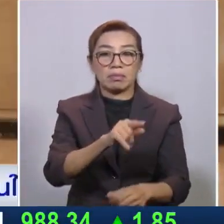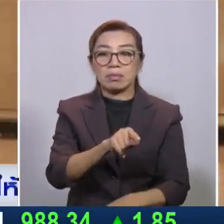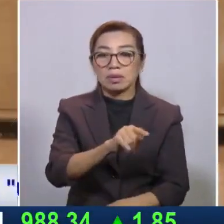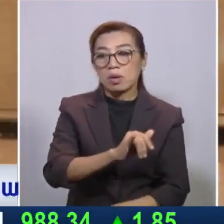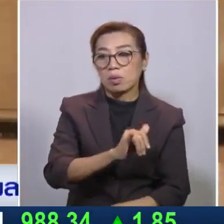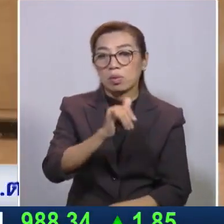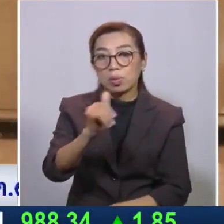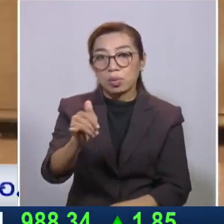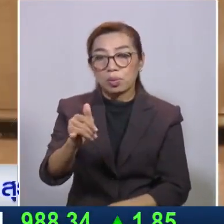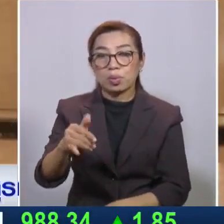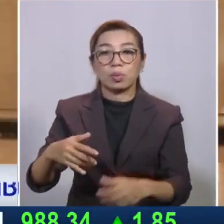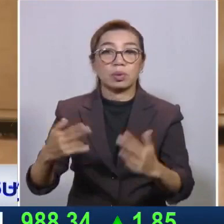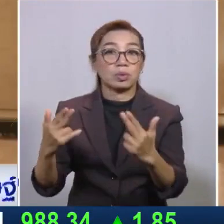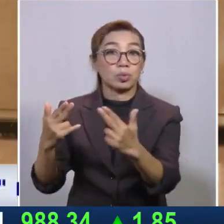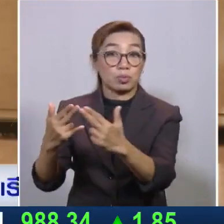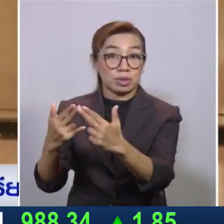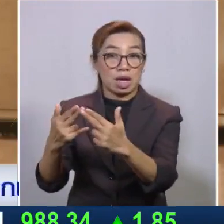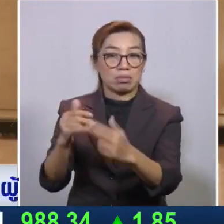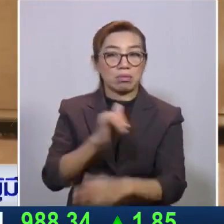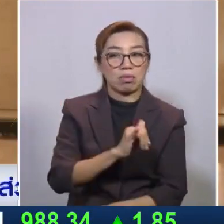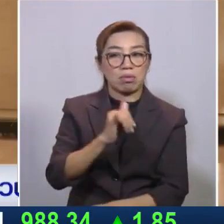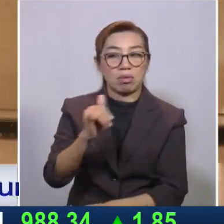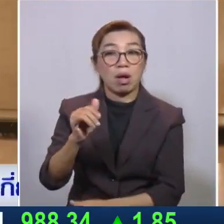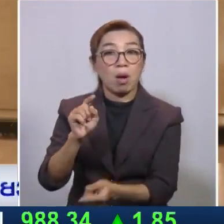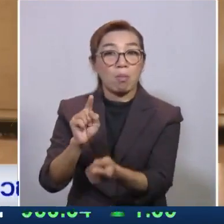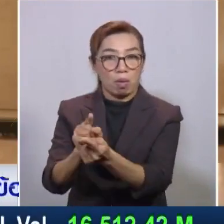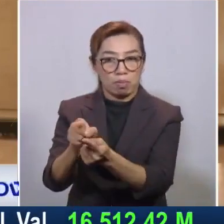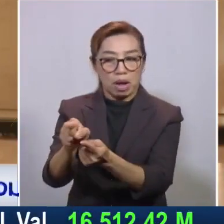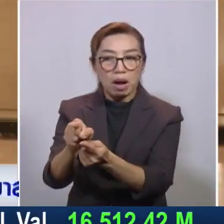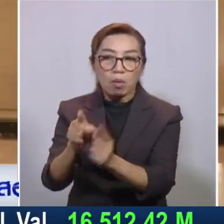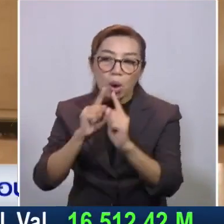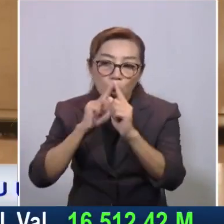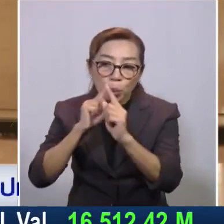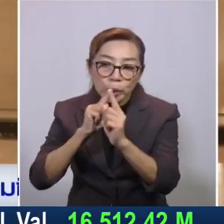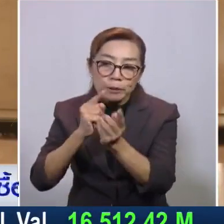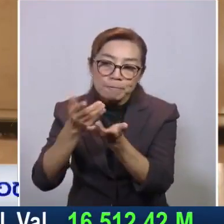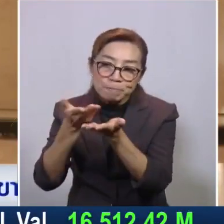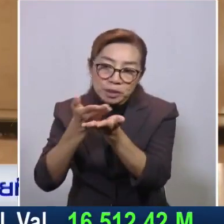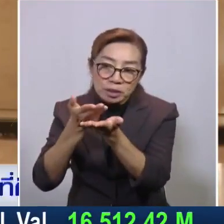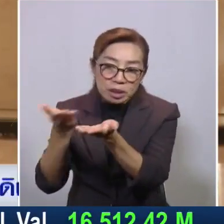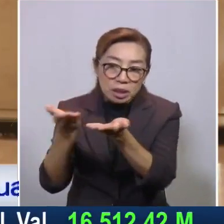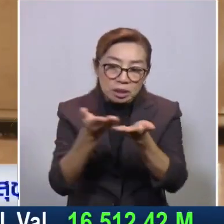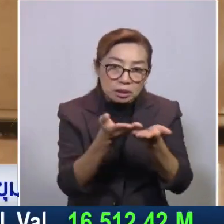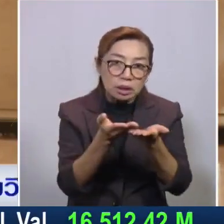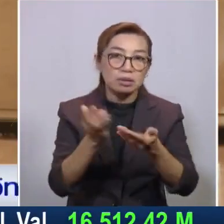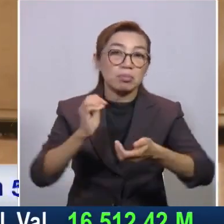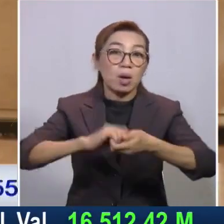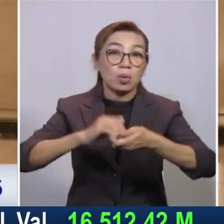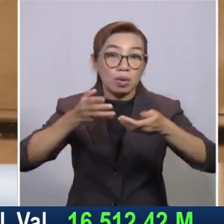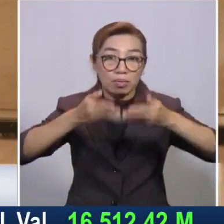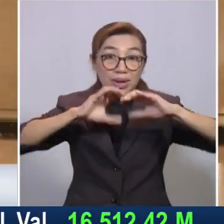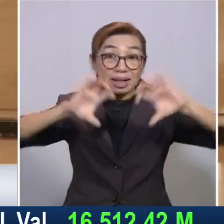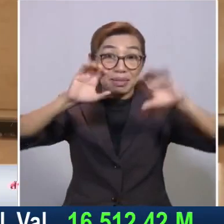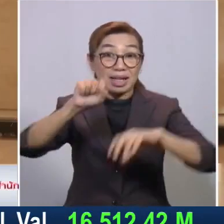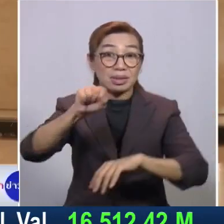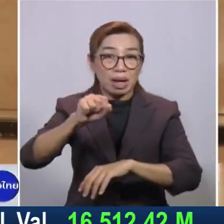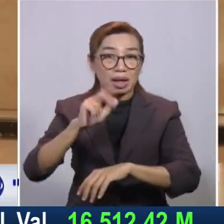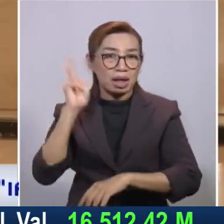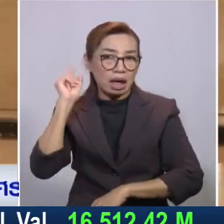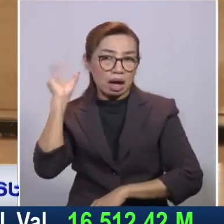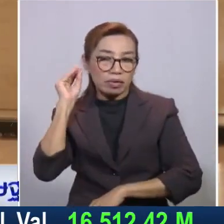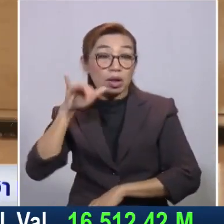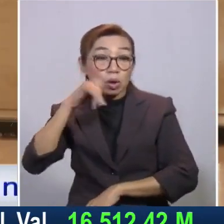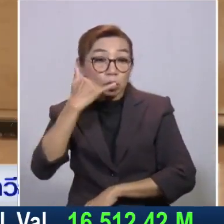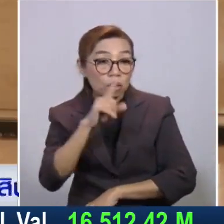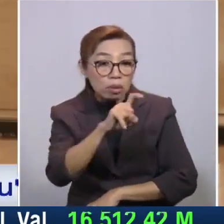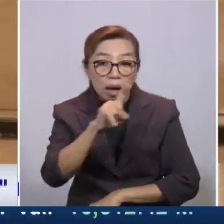พูดคุยกับแกนนำพรรครวมไทยสร้างชาติค่ะไปเทียบเชิญมาร่วมรัฐบาลนะคะแต่จากการโทรศัพท์ไปสอบถามแกนนำทั้งสองพรรคยังคงปฏิเสธอยู่